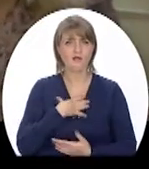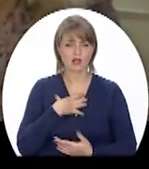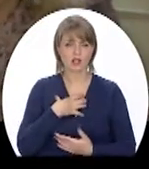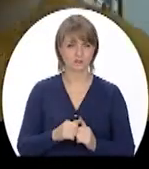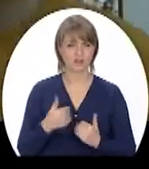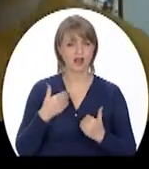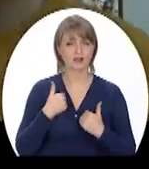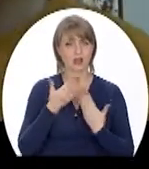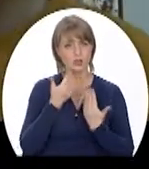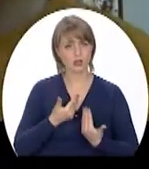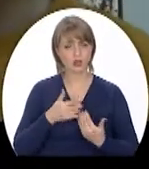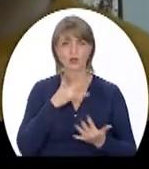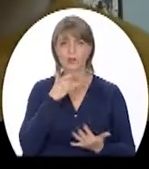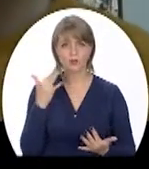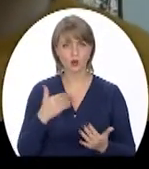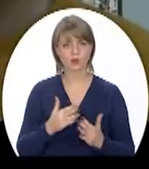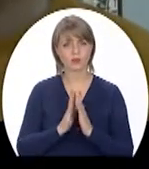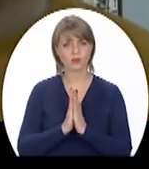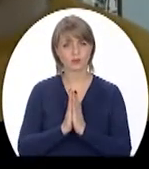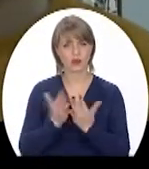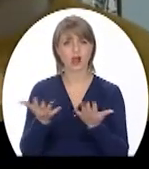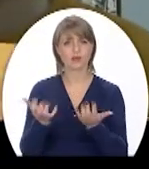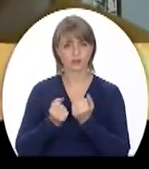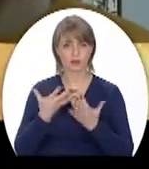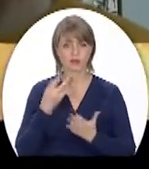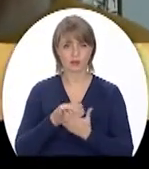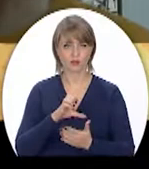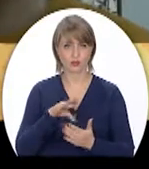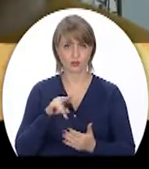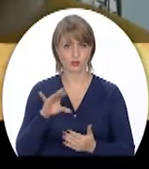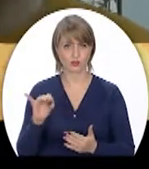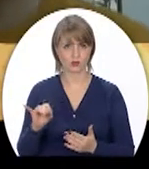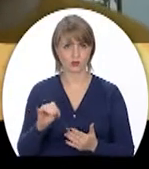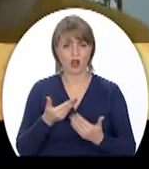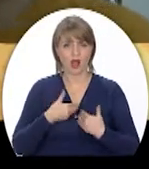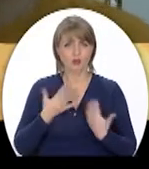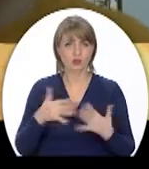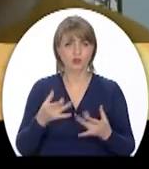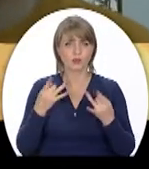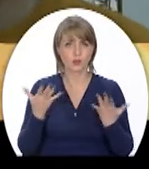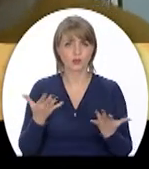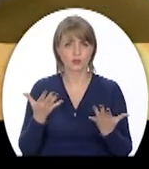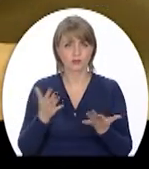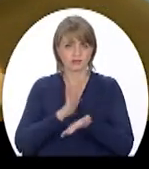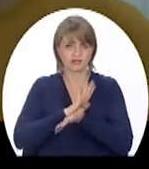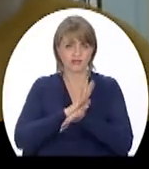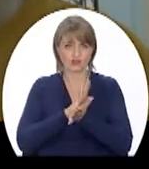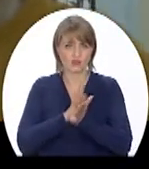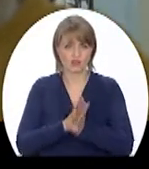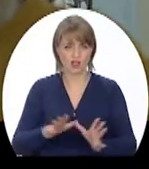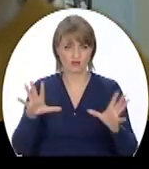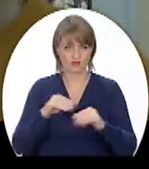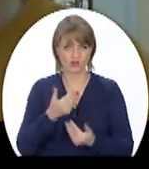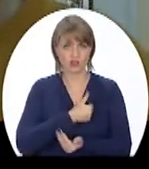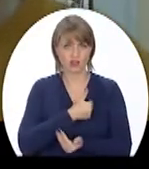это важно. К нам обращаются многие и говорят: примите нас в свою студию. А мы уже просто физически не